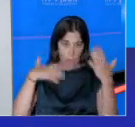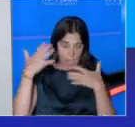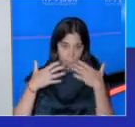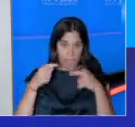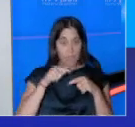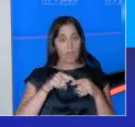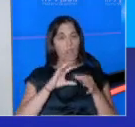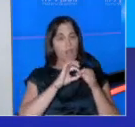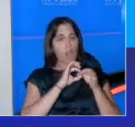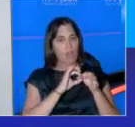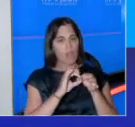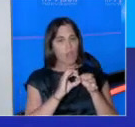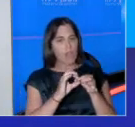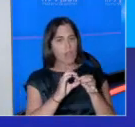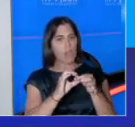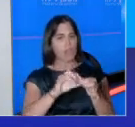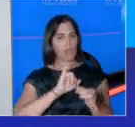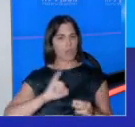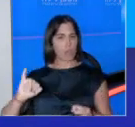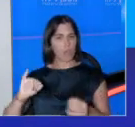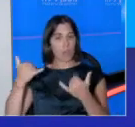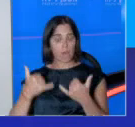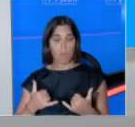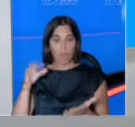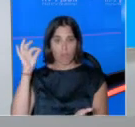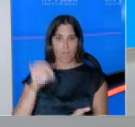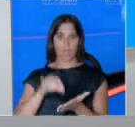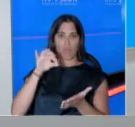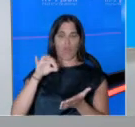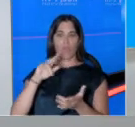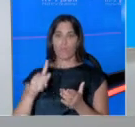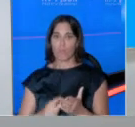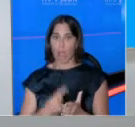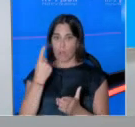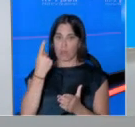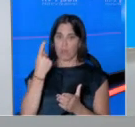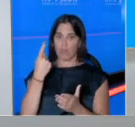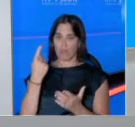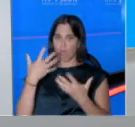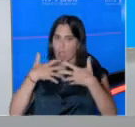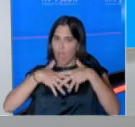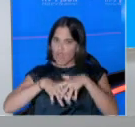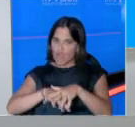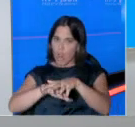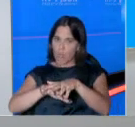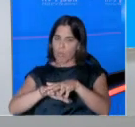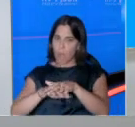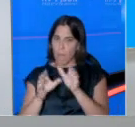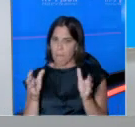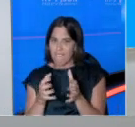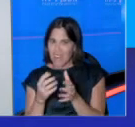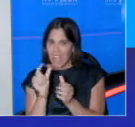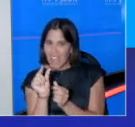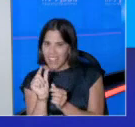הייתה איזו רציפות שלטונית של הימין, ועכשיו פתאום יש, בפעם הראשונה, שעטנז, מפלגה קטנה, לא